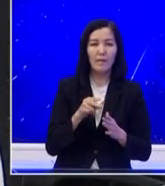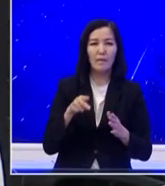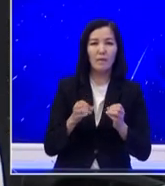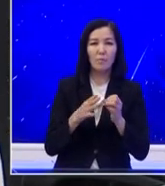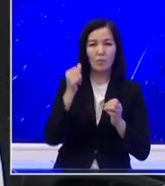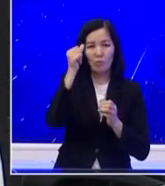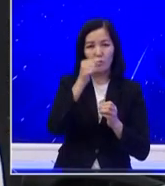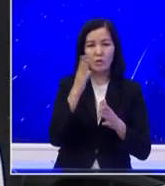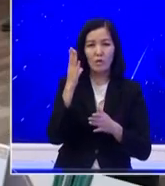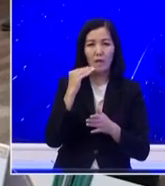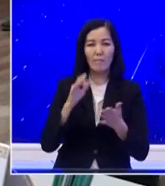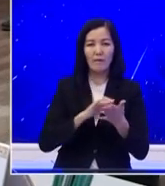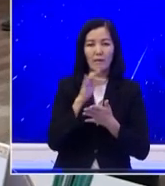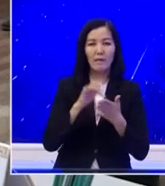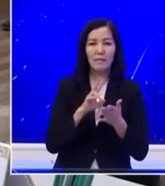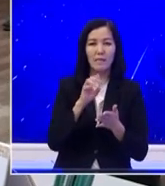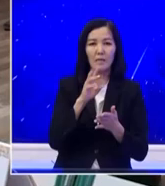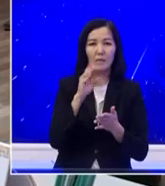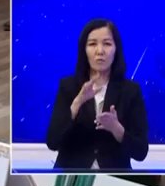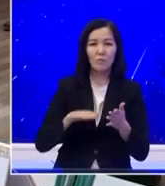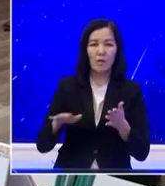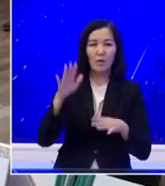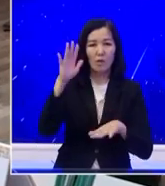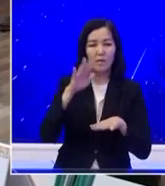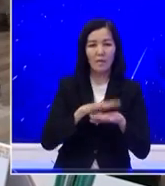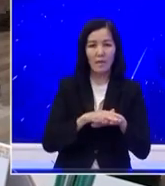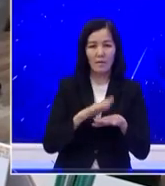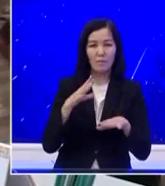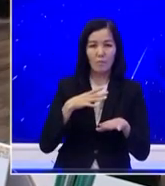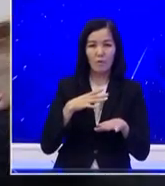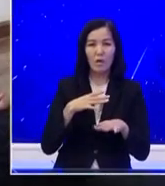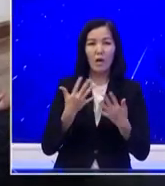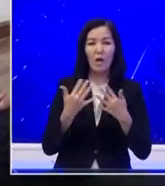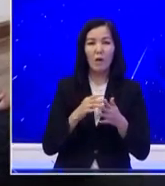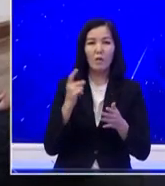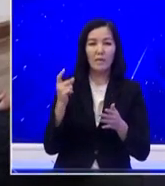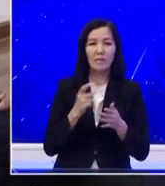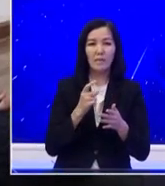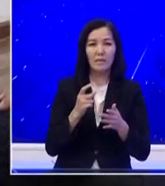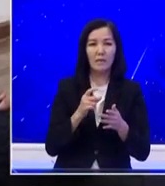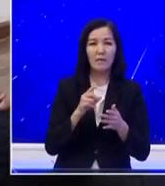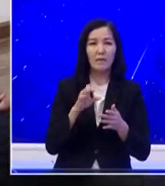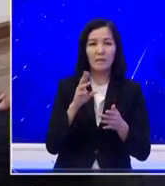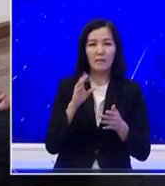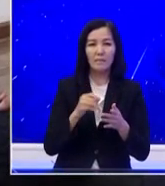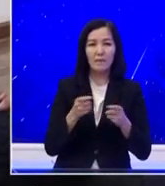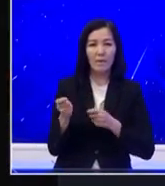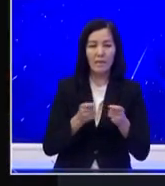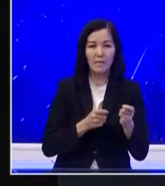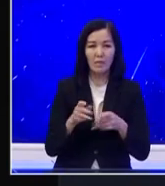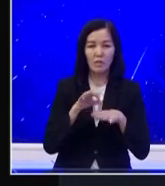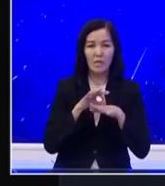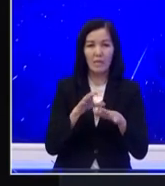ол 2014 жылы Алматы қаласындағы Наурызбай ауданының әкімі болды. Ауыл шаруашылық ветеринария